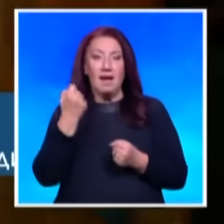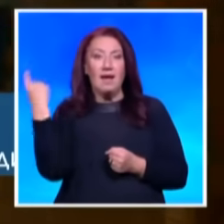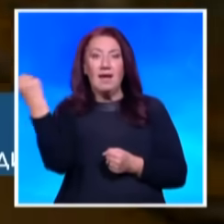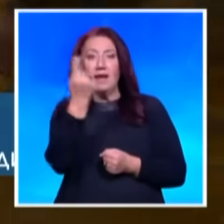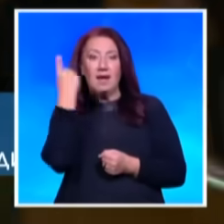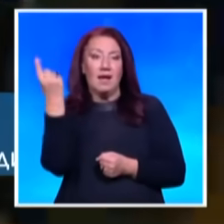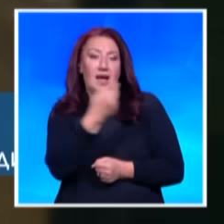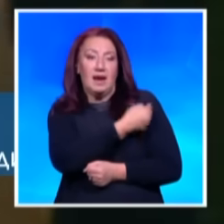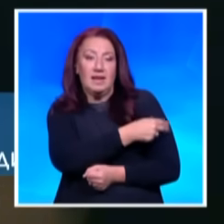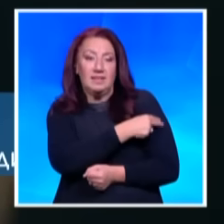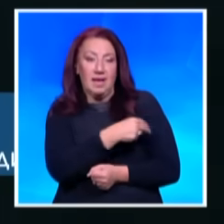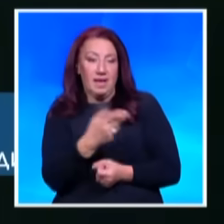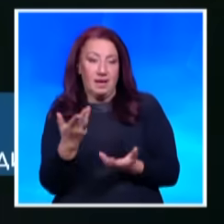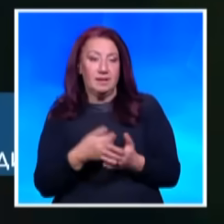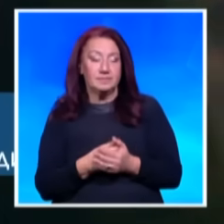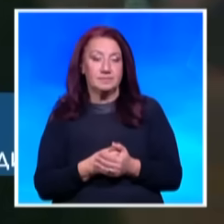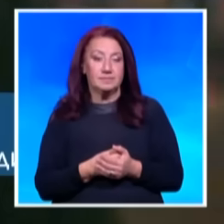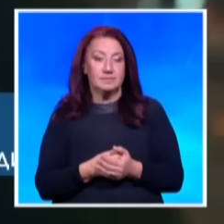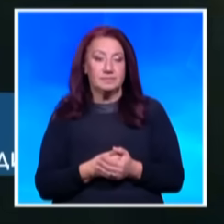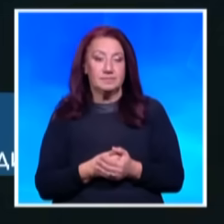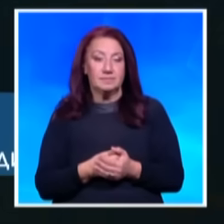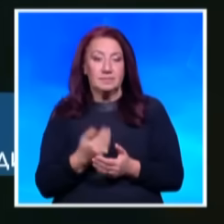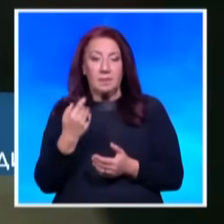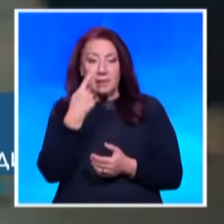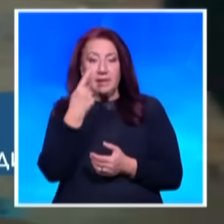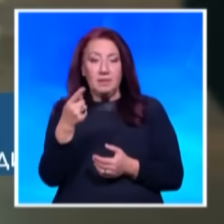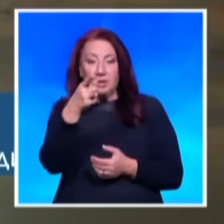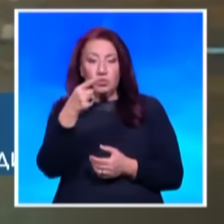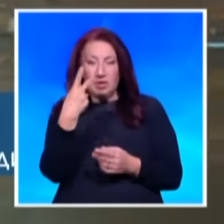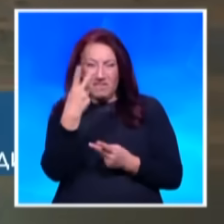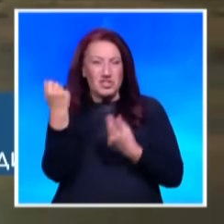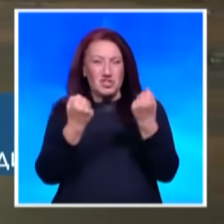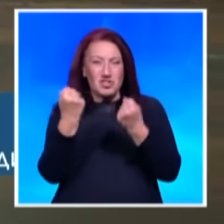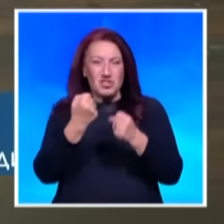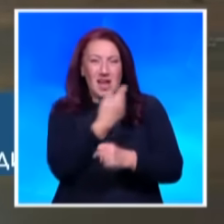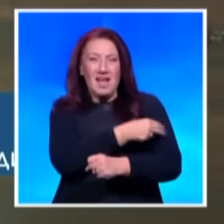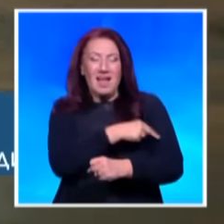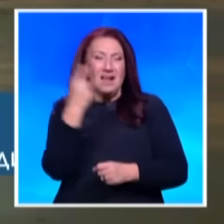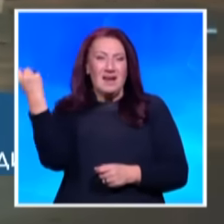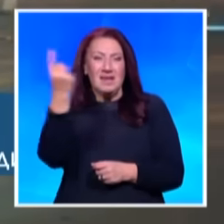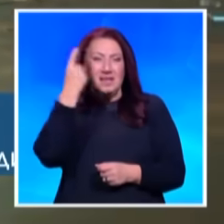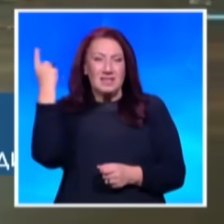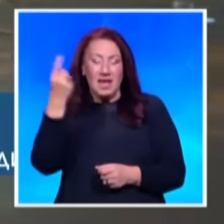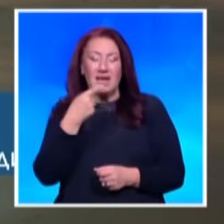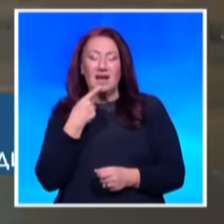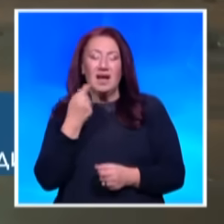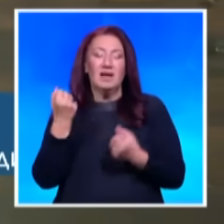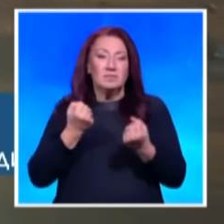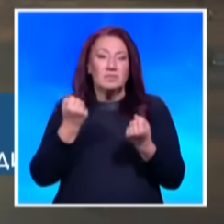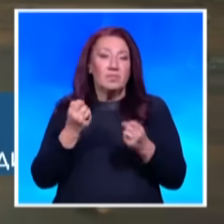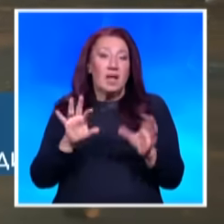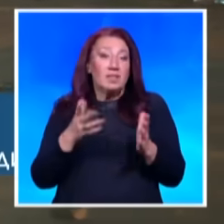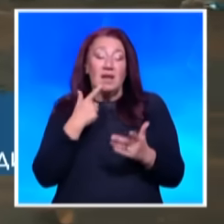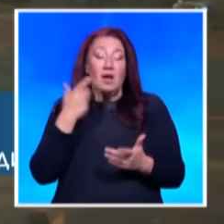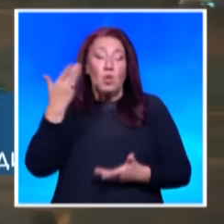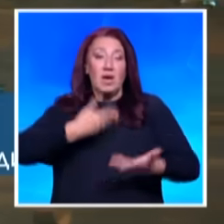Ще се опитаме с оператора да ви покажем. Допреди минути тази линейка се намираше тук. В момента тръгна с сигнализация, най-вероятно, за да откара някой